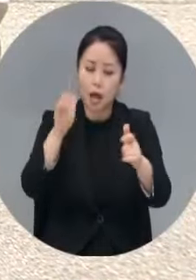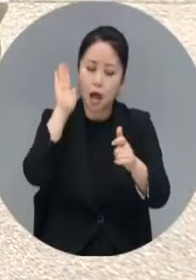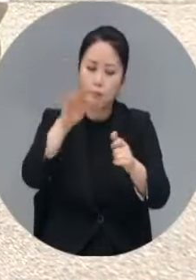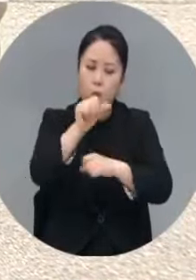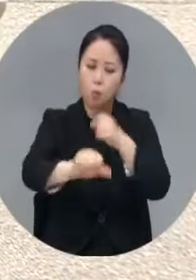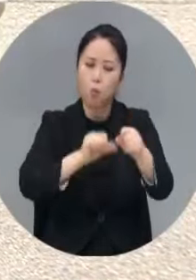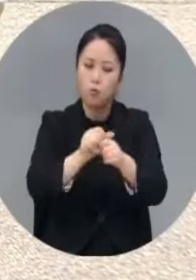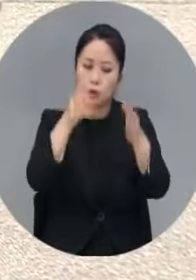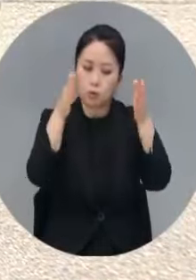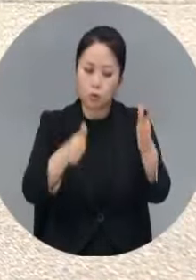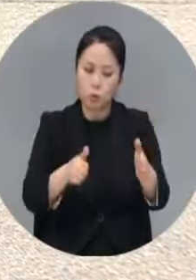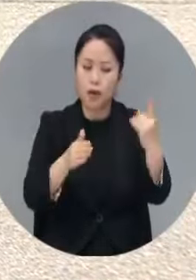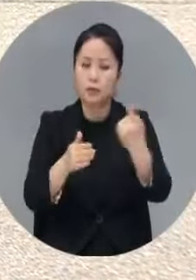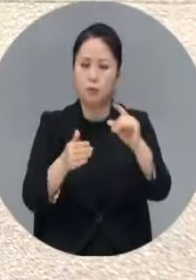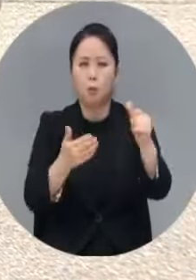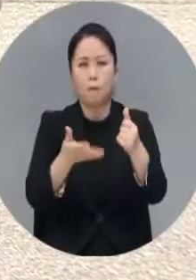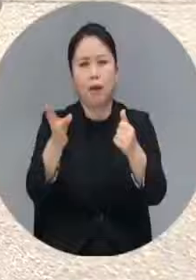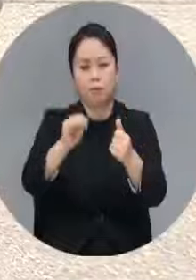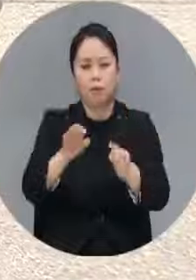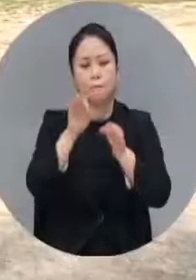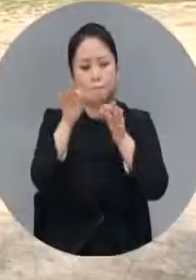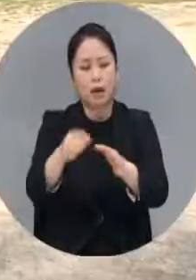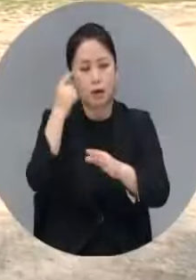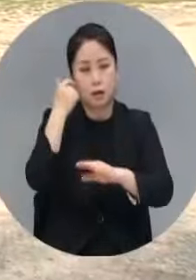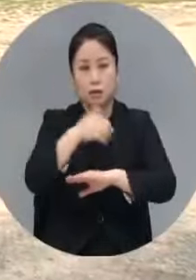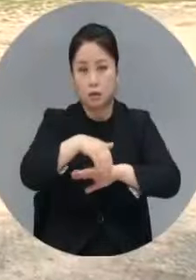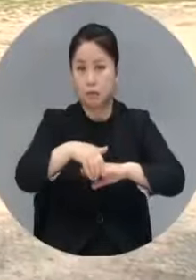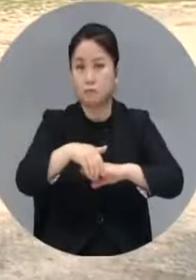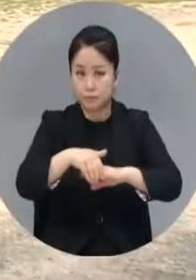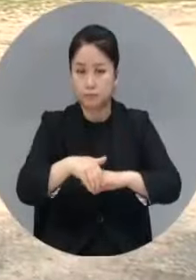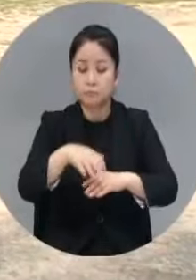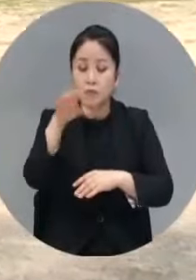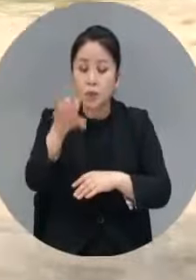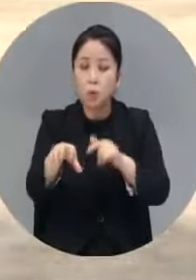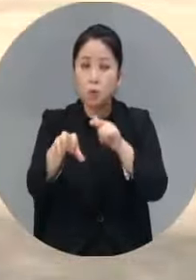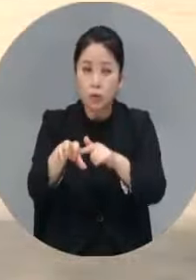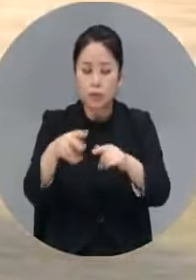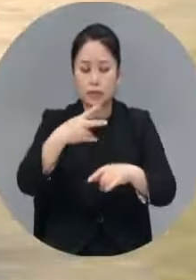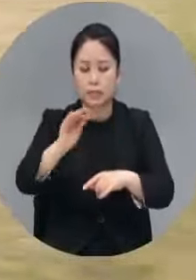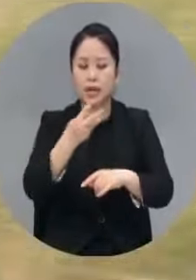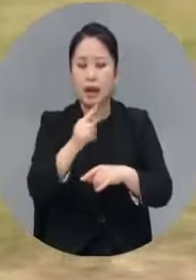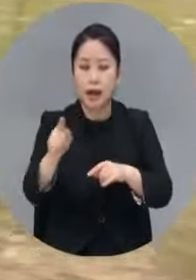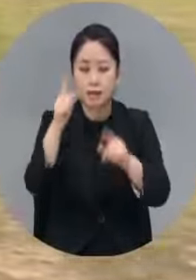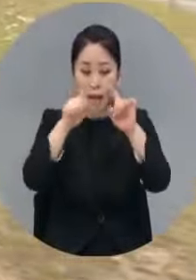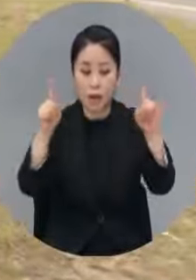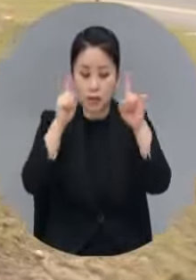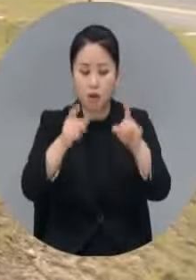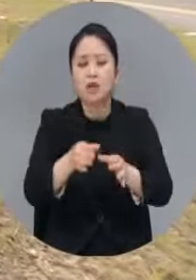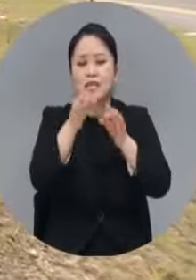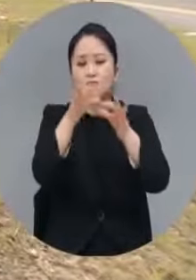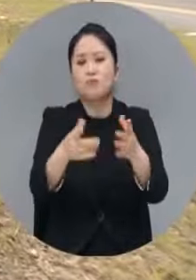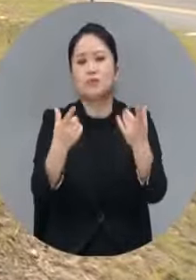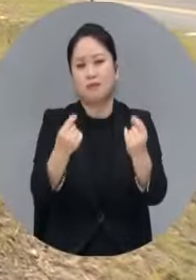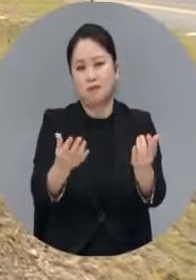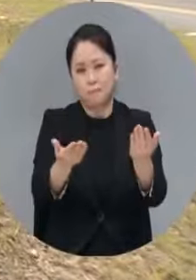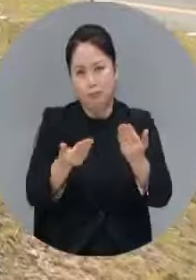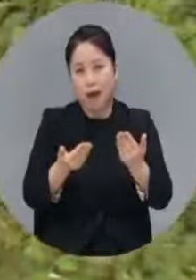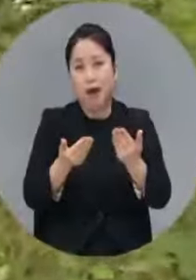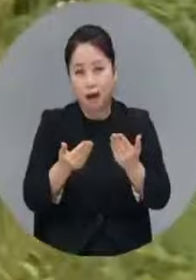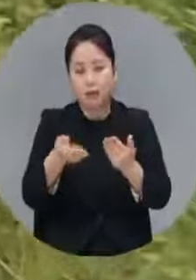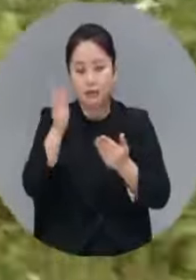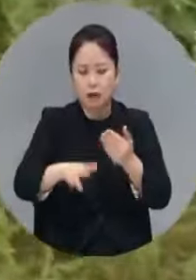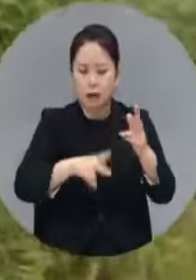동안 1,500억 원을 투입할 계획입니다. 부지는 신라대로부터 기부 체납을 받을 예정입니다. 그런데 사업